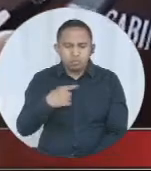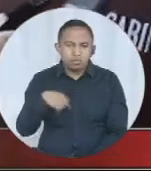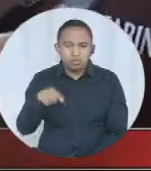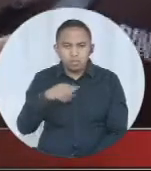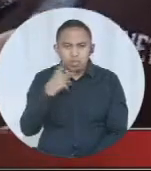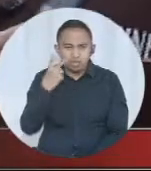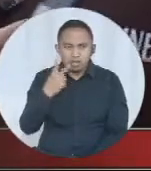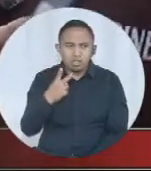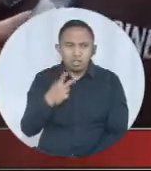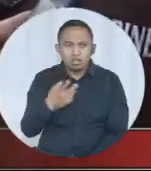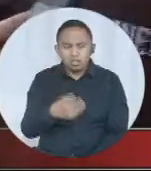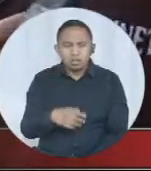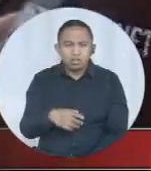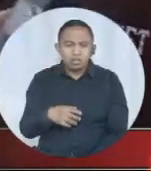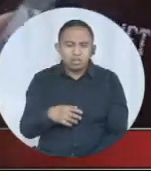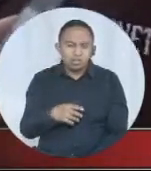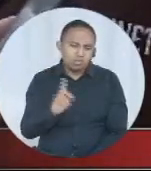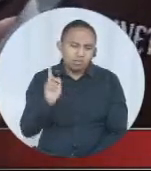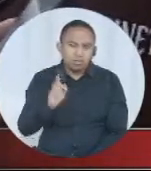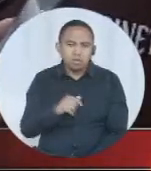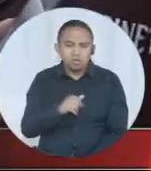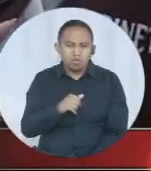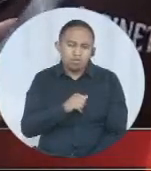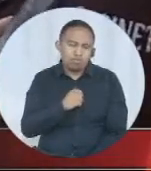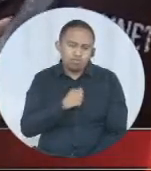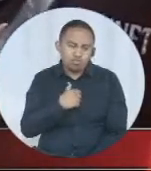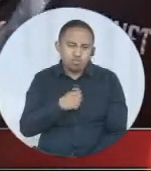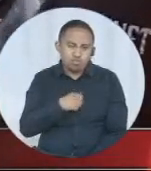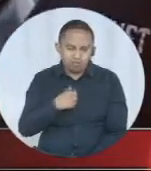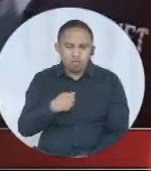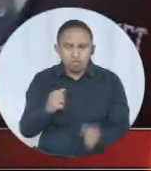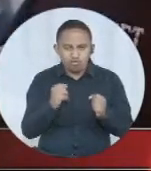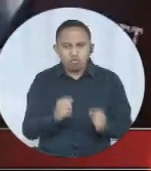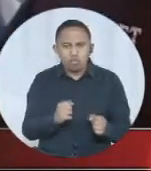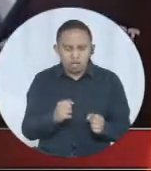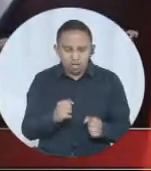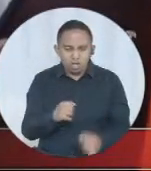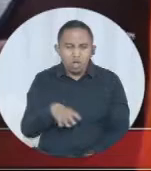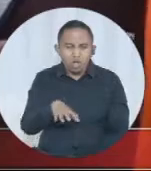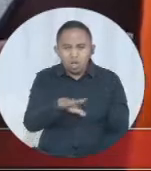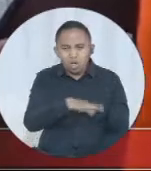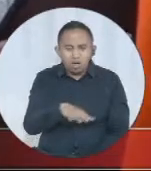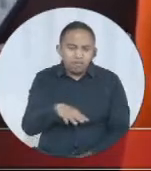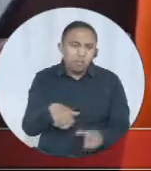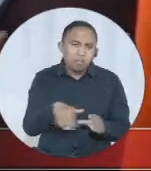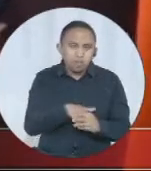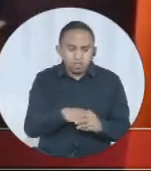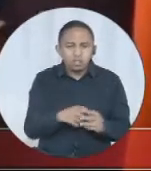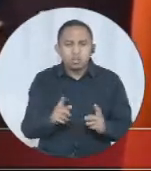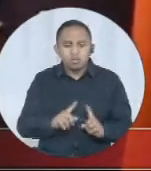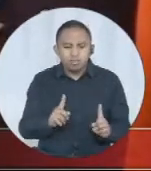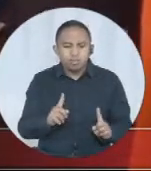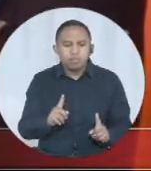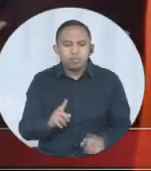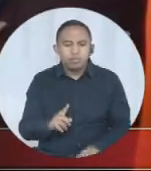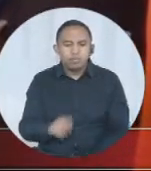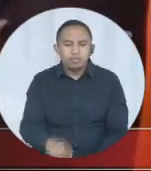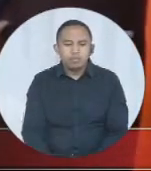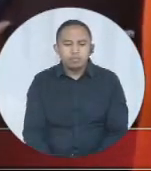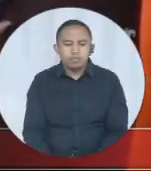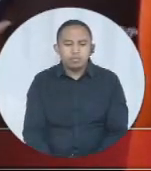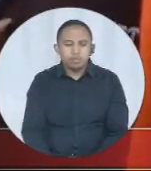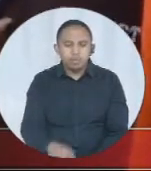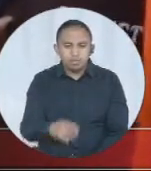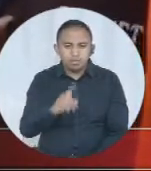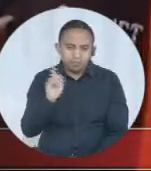fa mbola vonona hatrany hatrany ny antokony Andriamatoa miaraka amin'ireo asosiasiona maro isan'ambaratongana izay